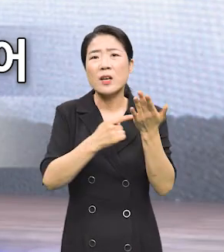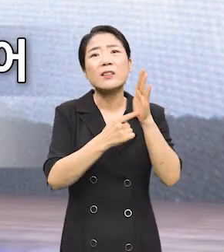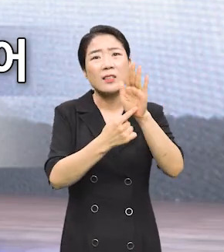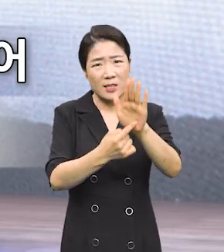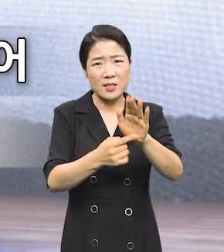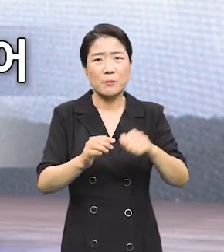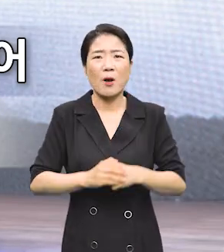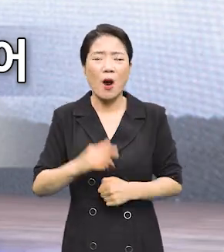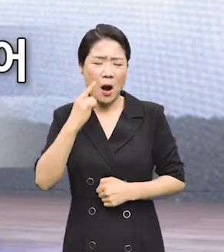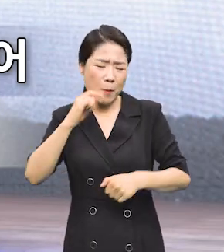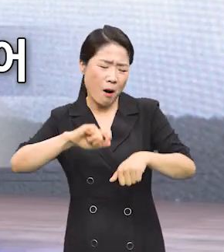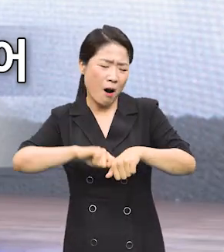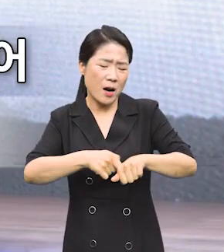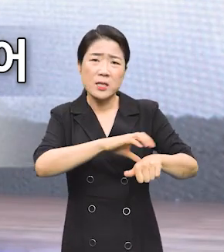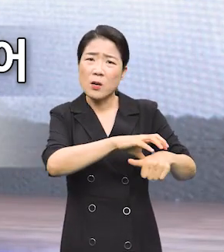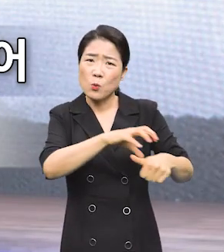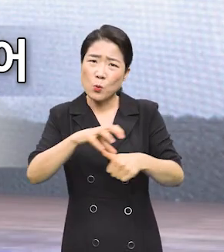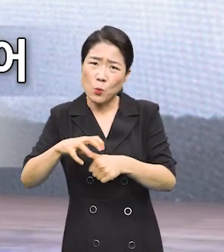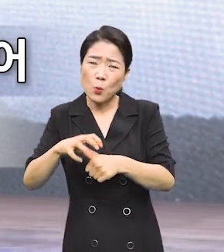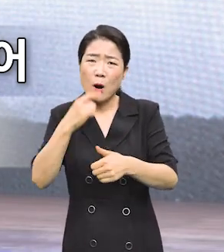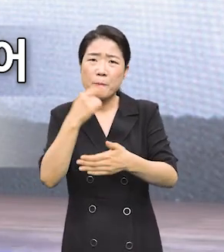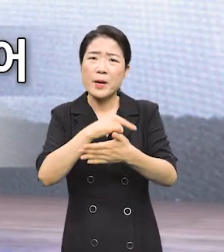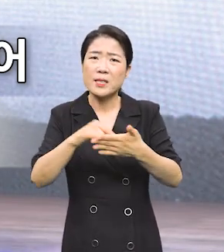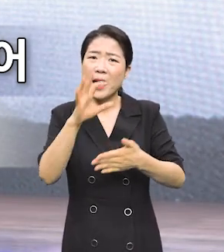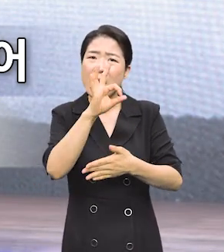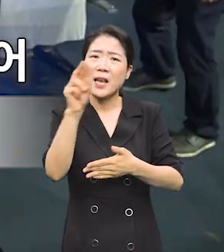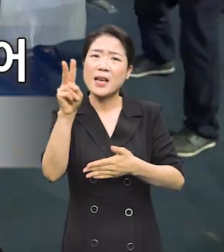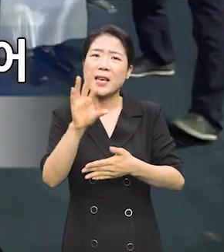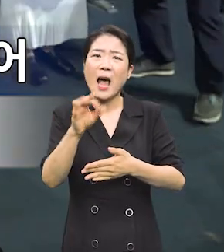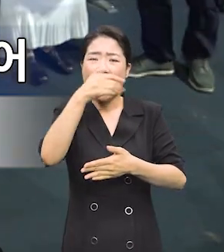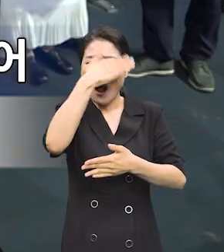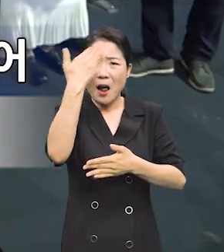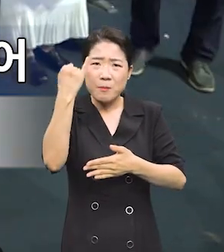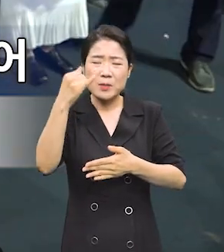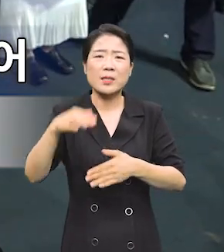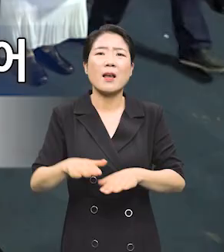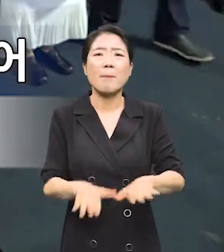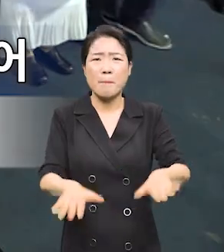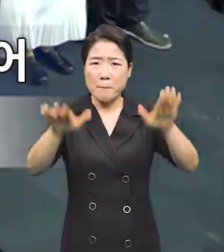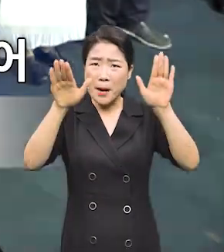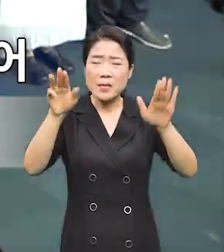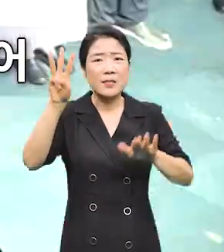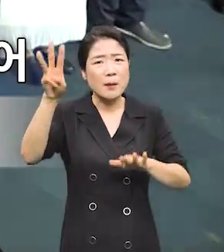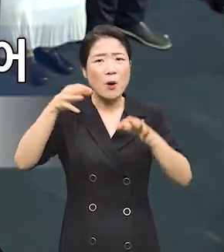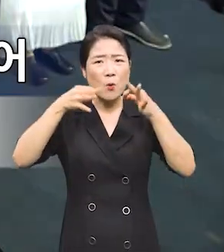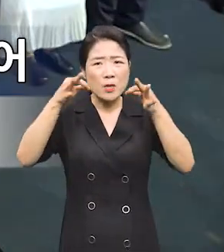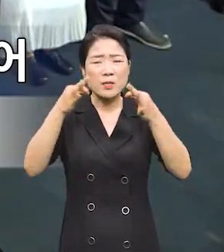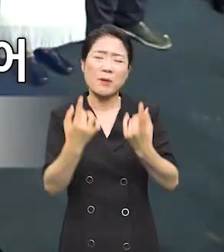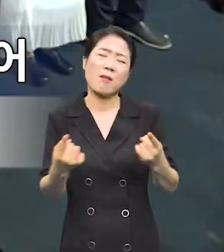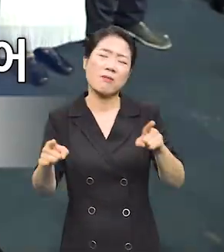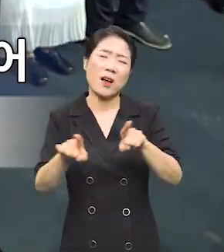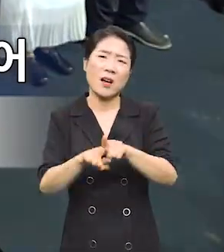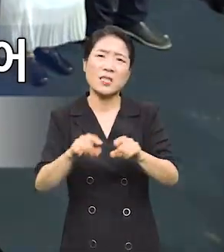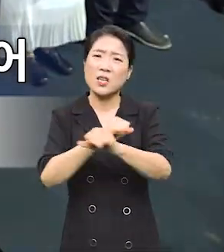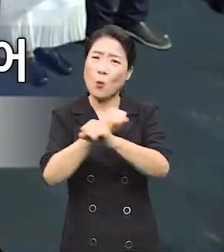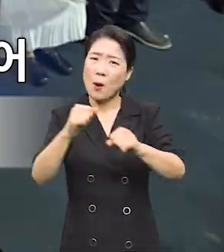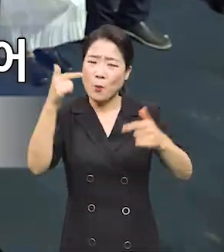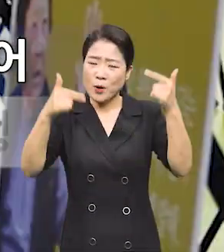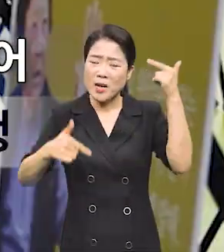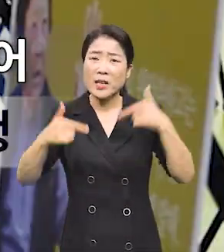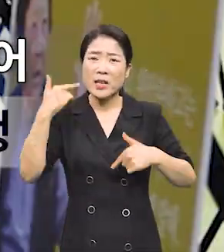일제 강제동원 피해자인 양금덕 할머니 등이 만세 삼창을 선창하며 다 같이 광복의 기쁨을